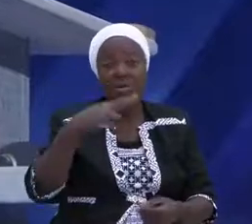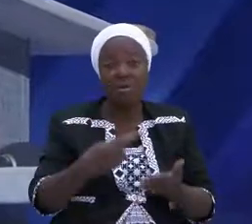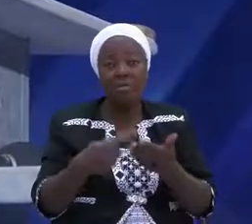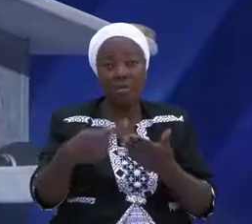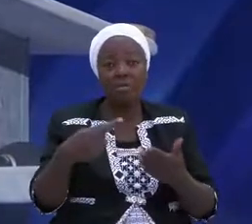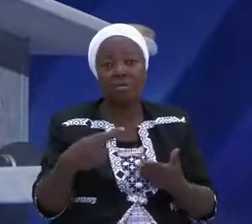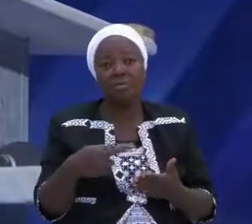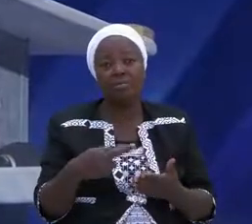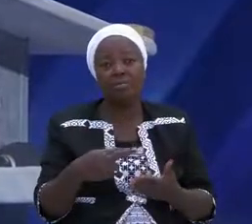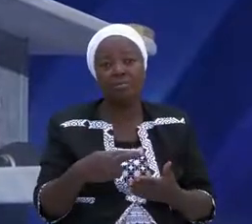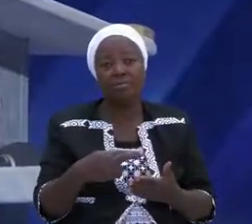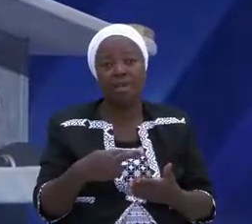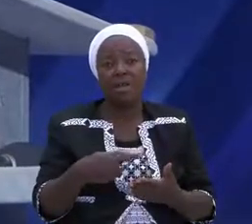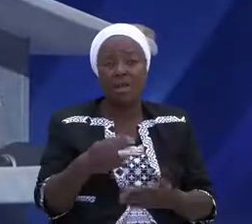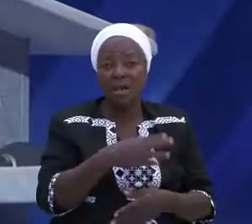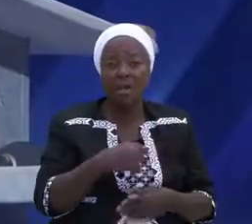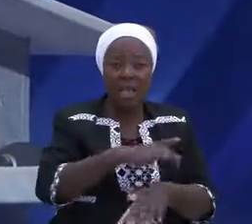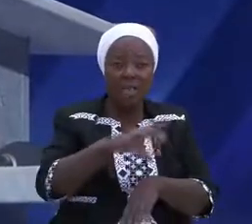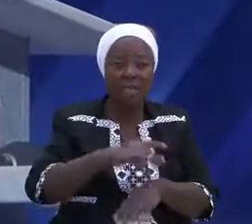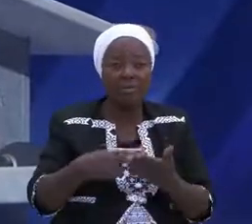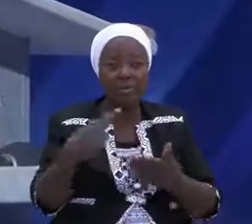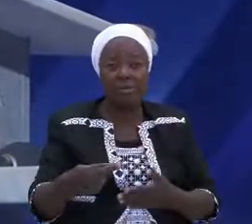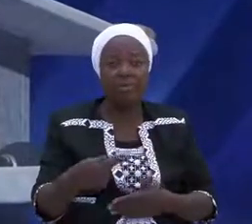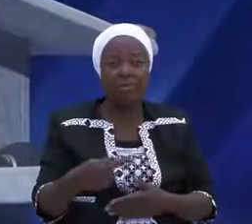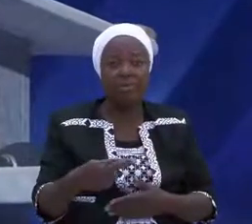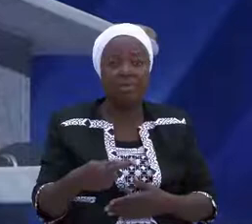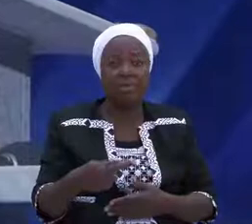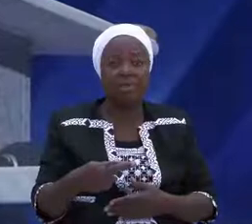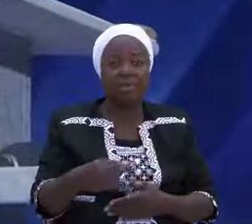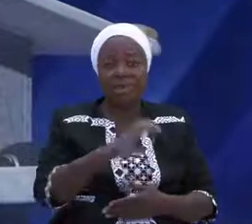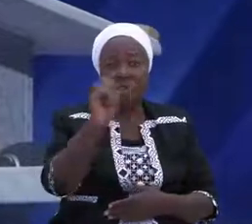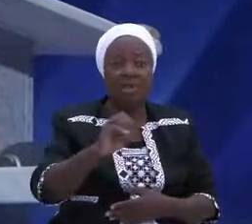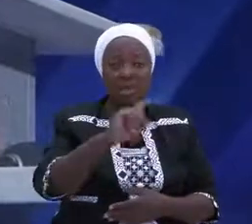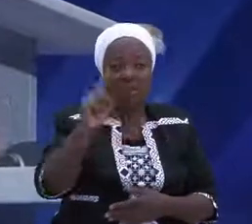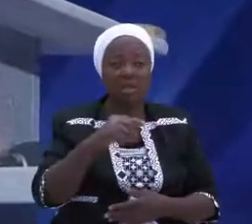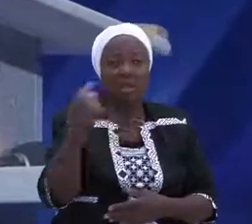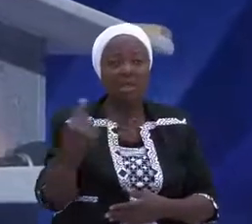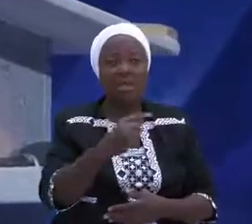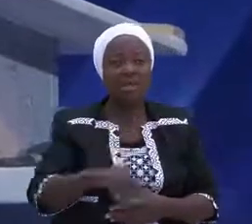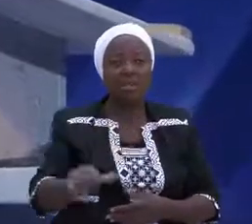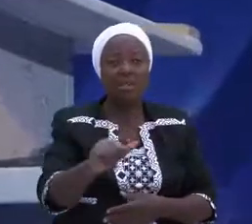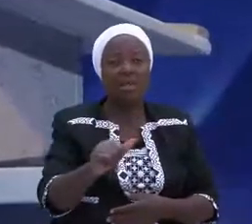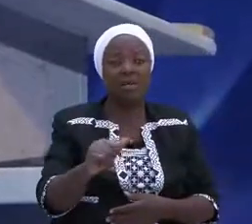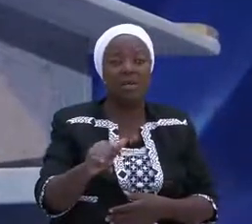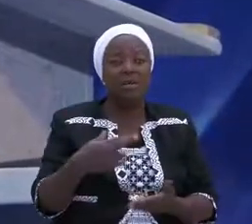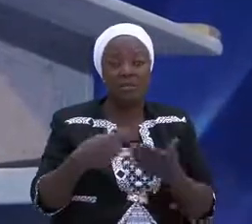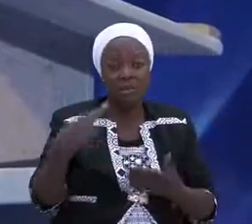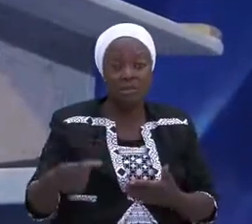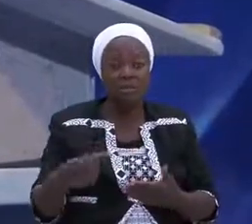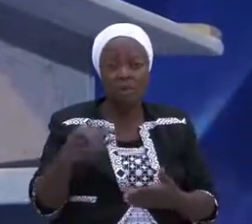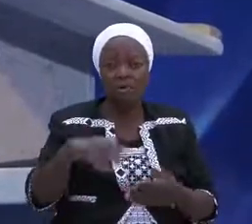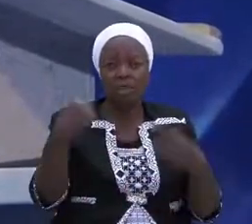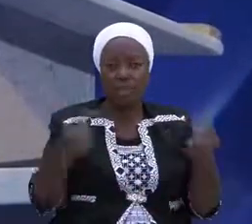conséquences, sans penser aux conséquences terrestres, sans penser aux conséquences éternelles des péchés